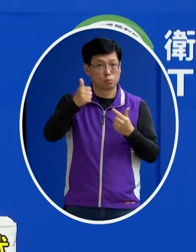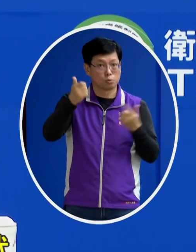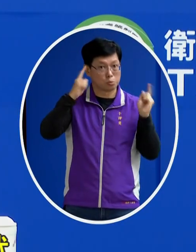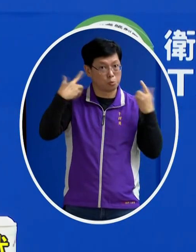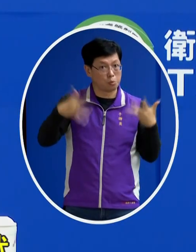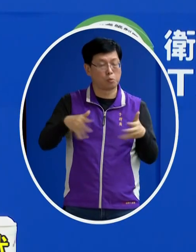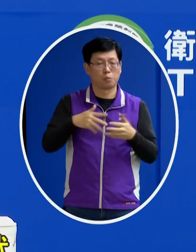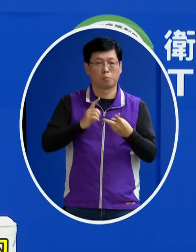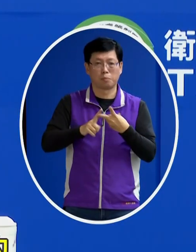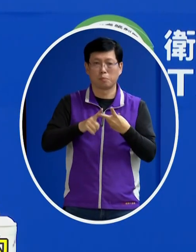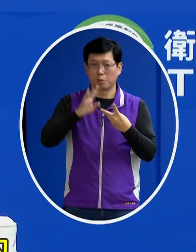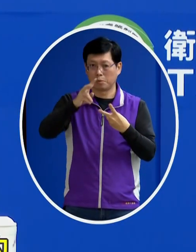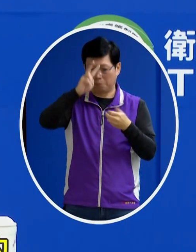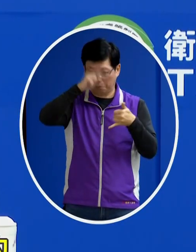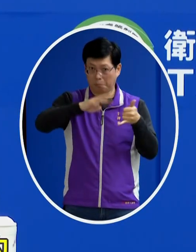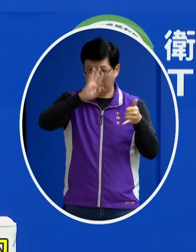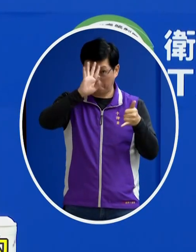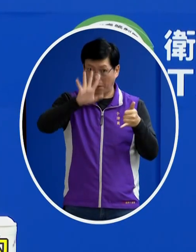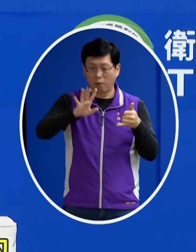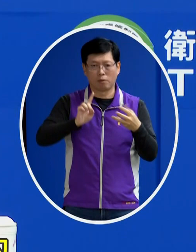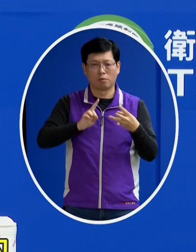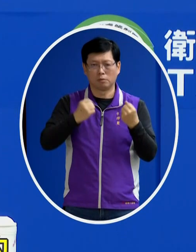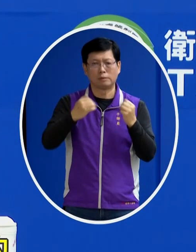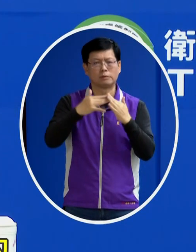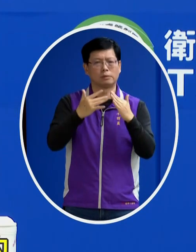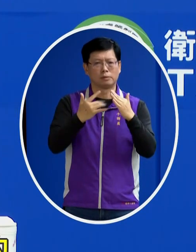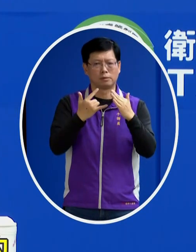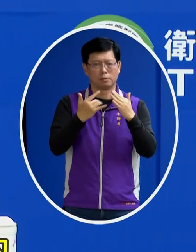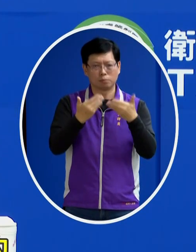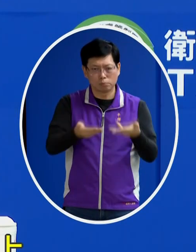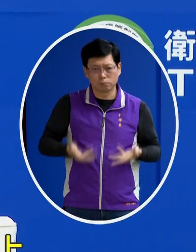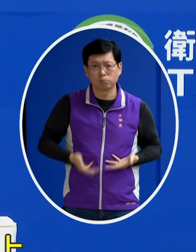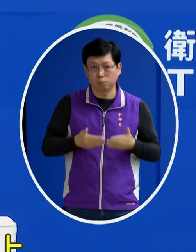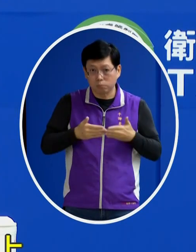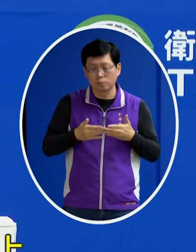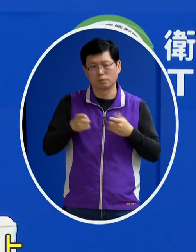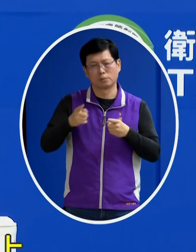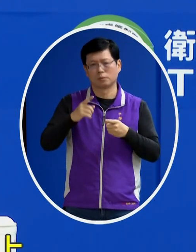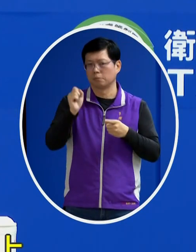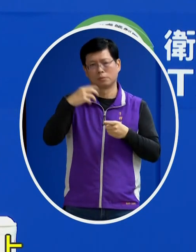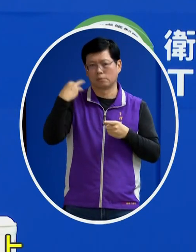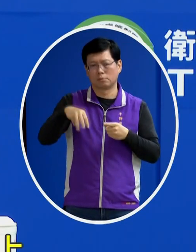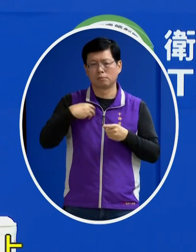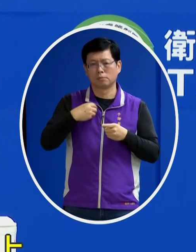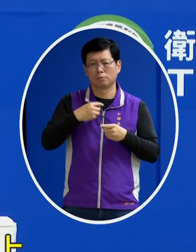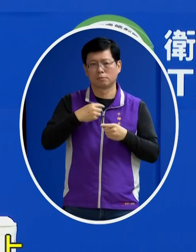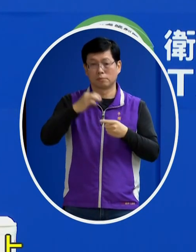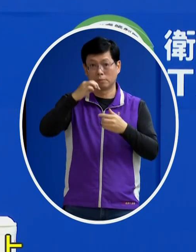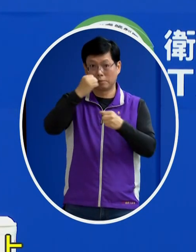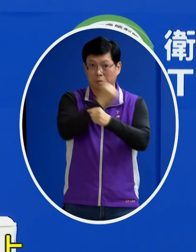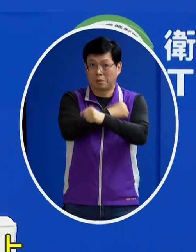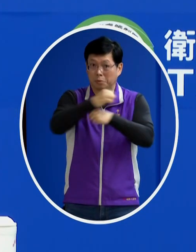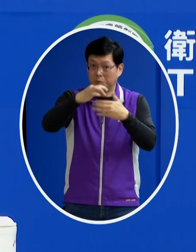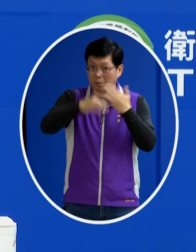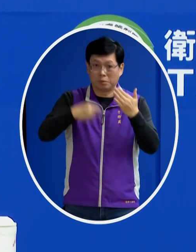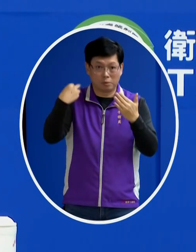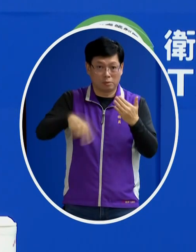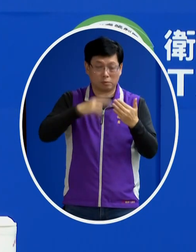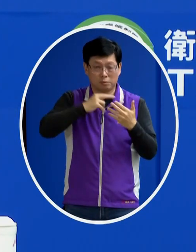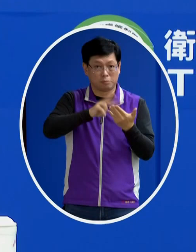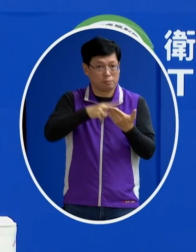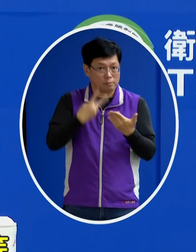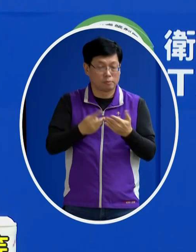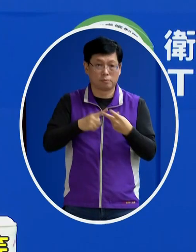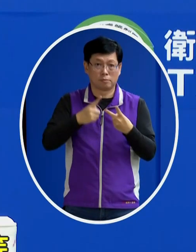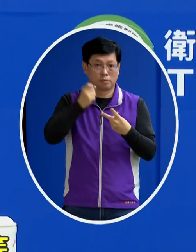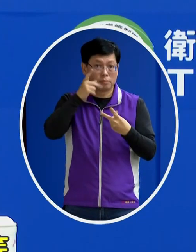状那你要在家里休息的那这个不能在劳动条件上给予任何的改变